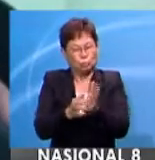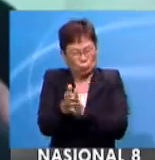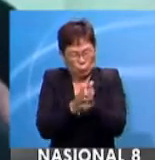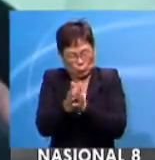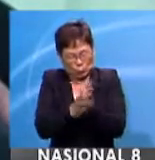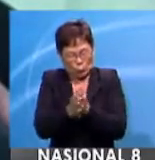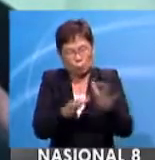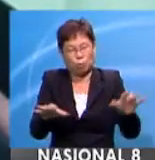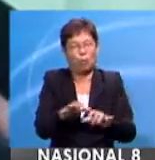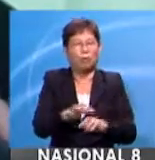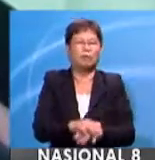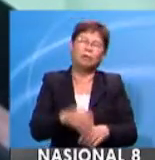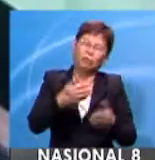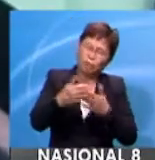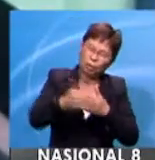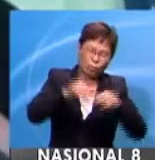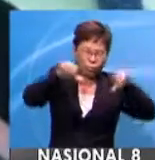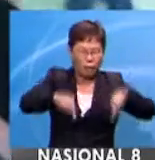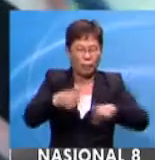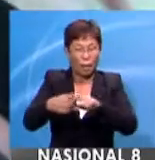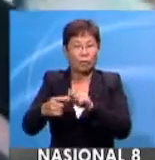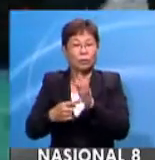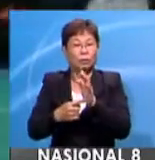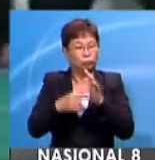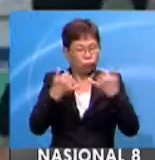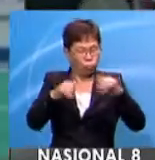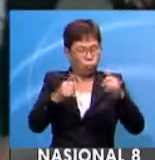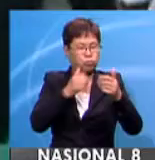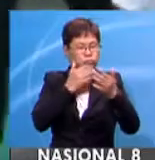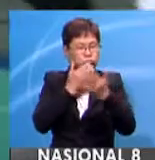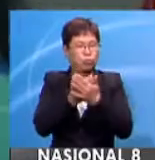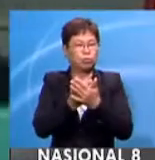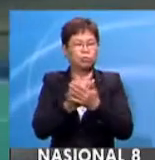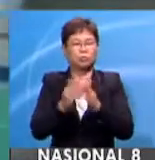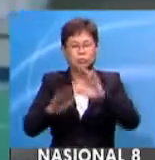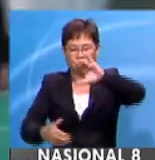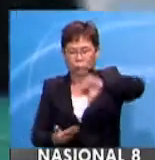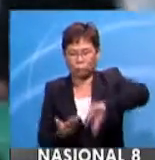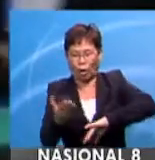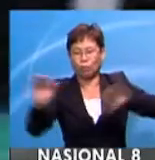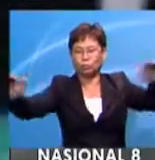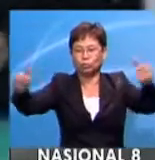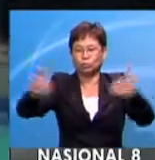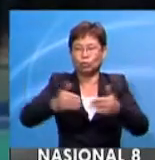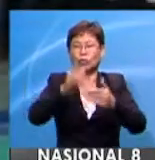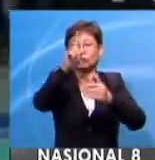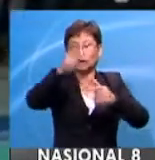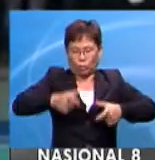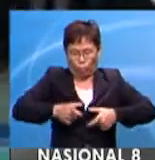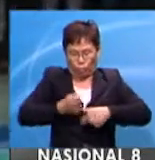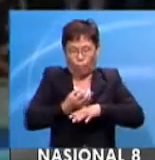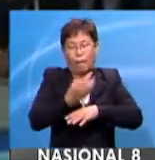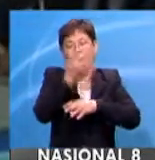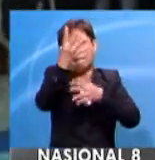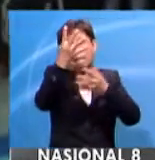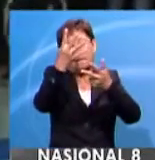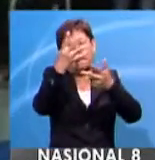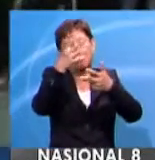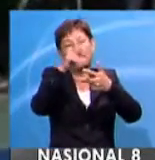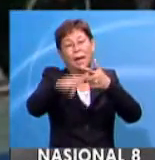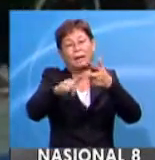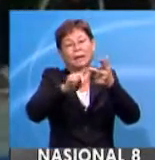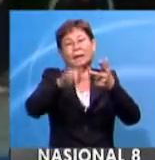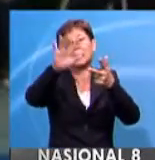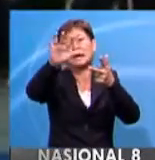segi berbagai aspek teknik dan sebagainya tapi mereka juga pemain yang Baiklah pencak silat menutup Kirai dengan sebutir dengan emas 4 perak dan 5